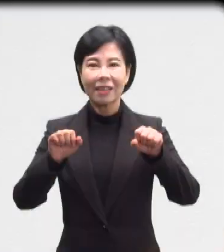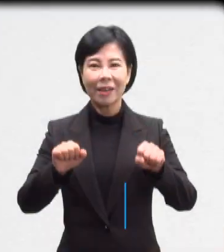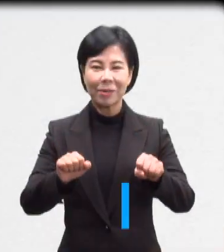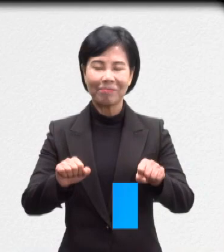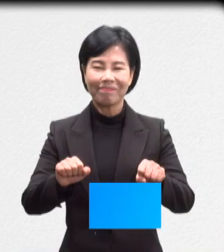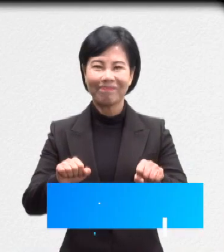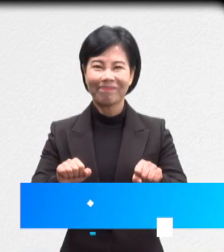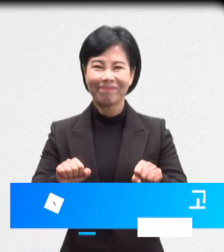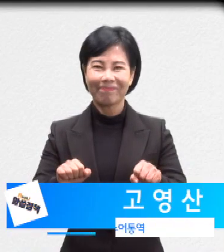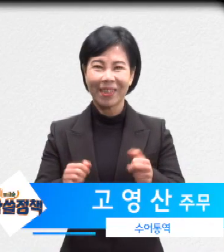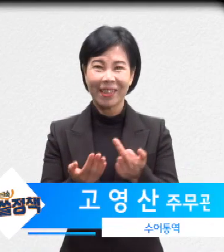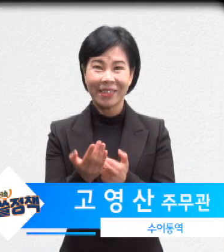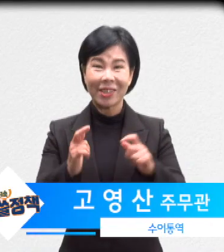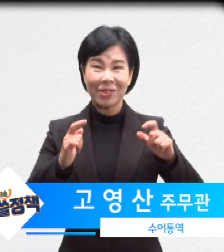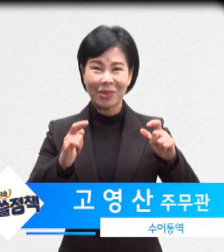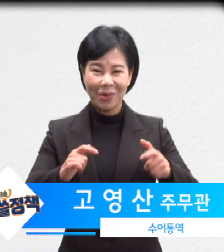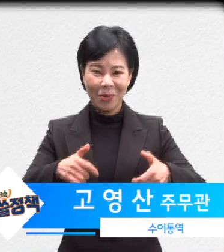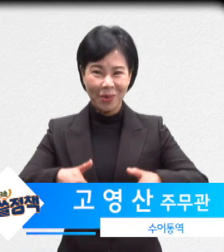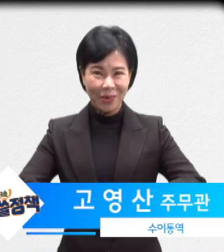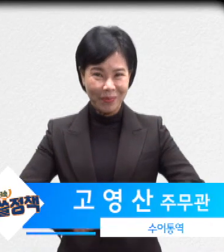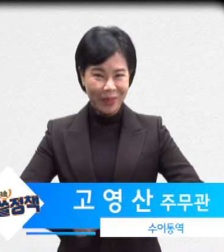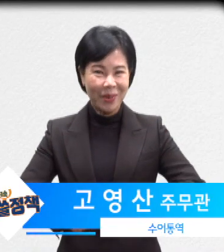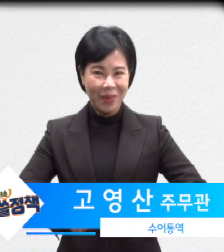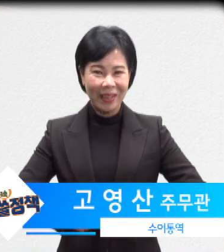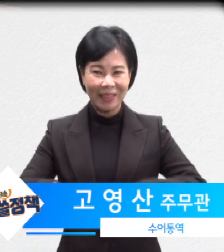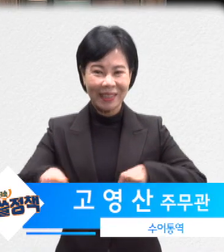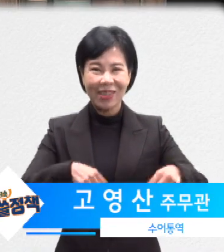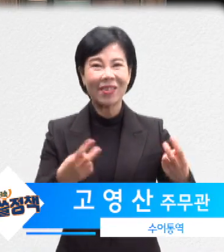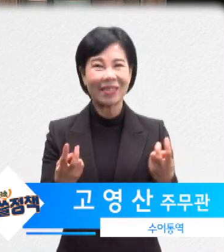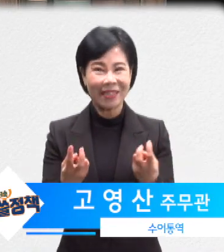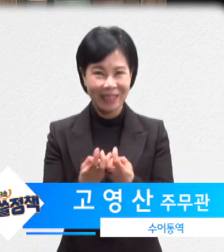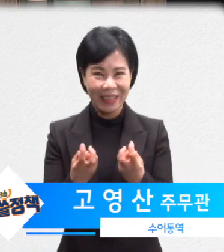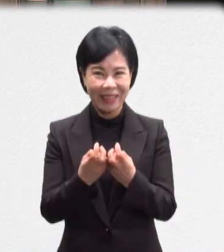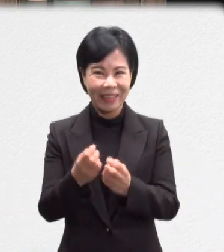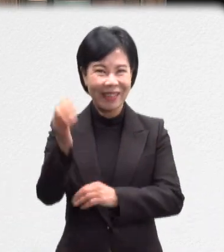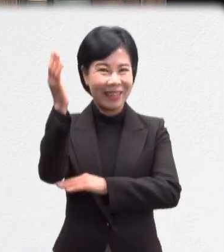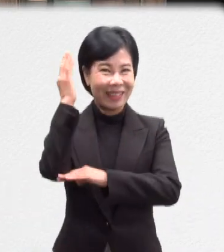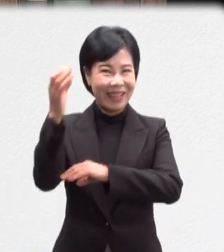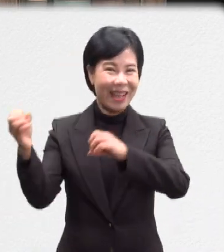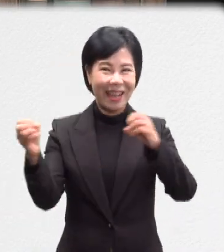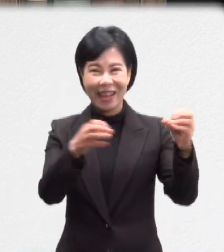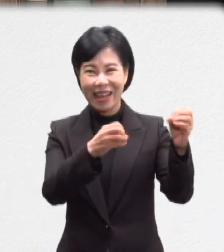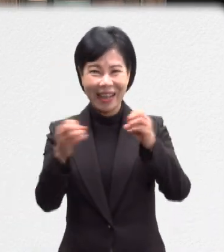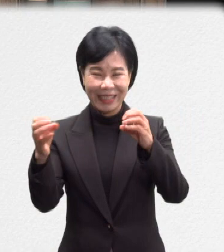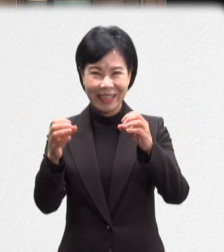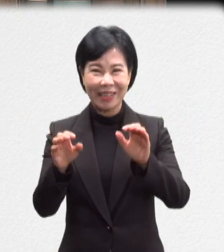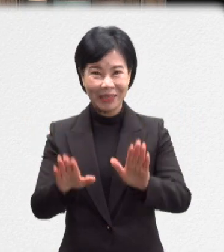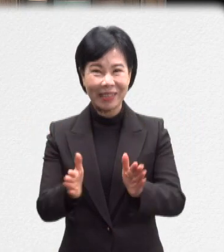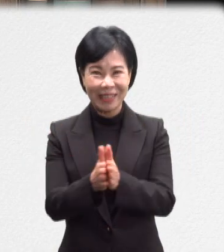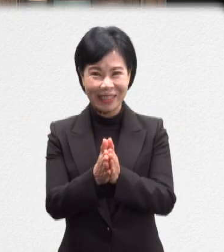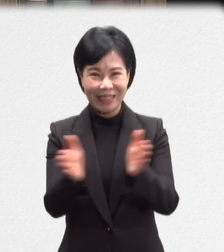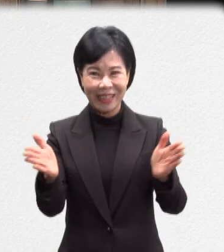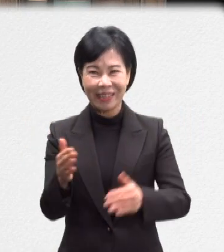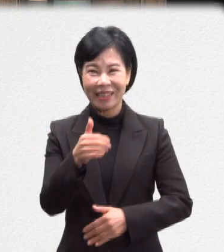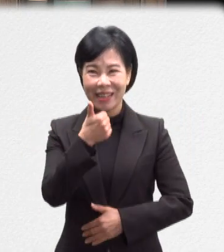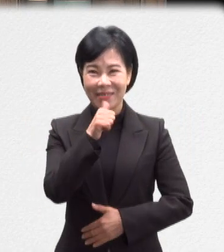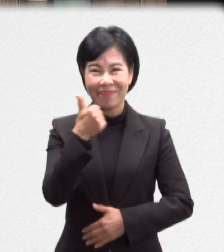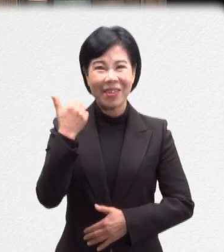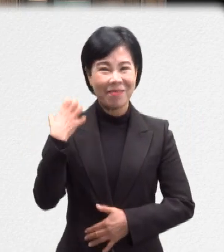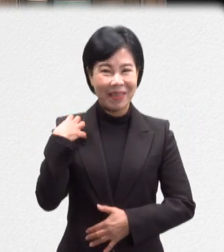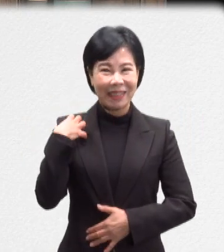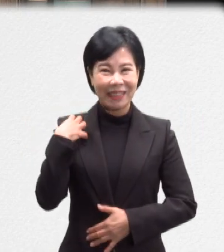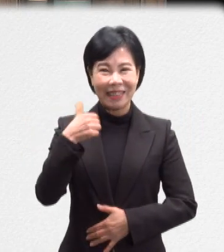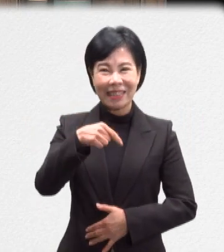안녕하십니까. 알고 보면 쓸데많은 제주 정책 이야기 토크쇼 알쓸 정책 진행을 맡은